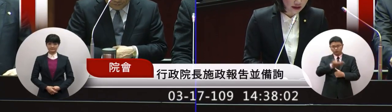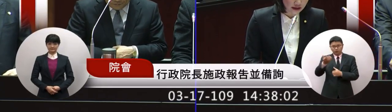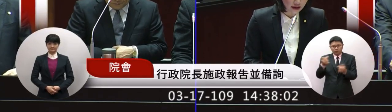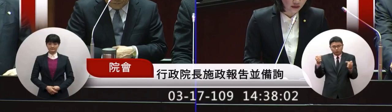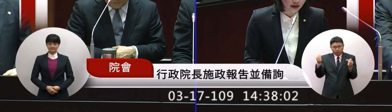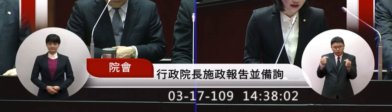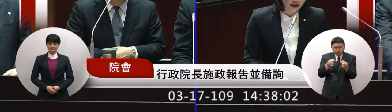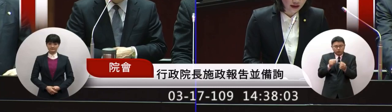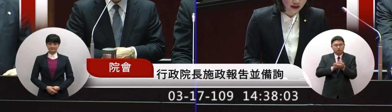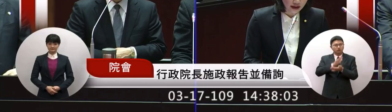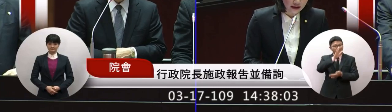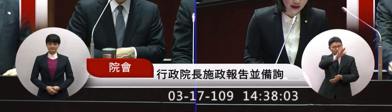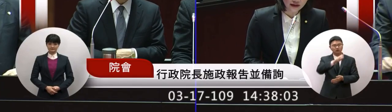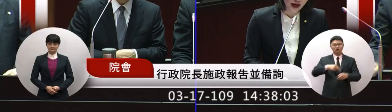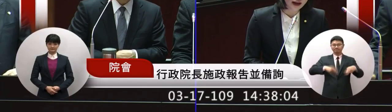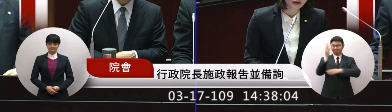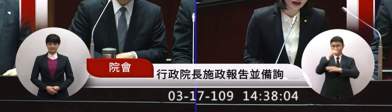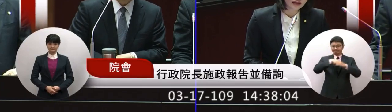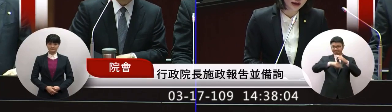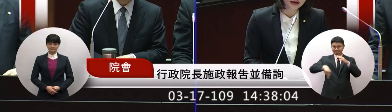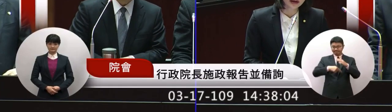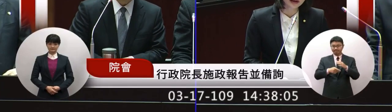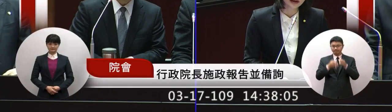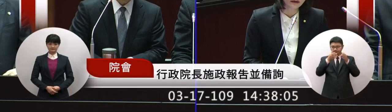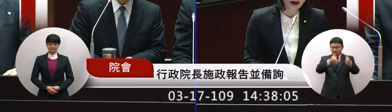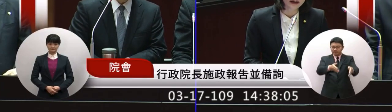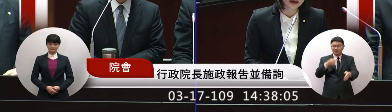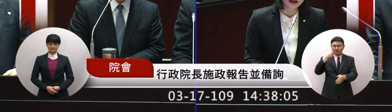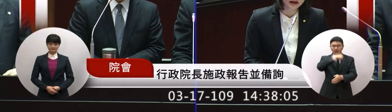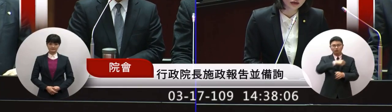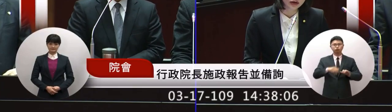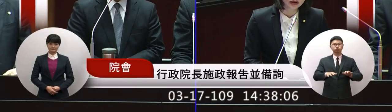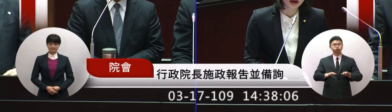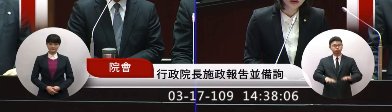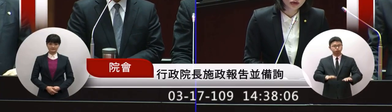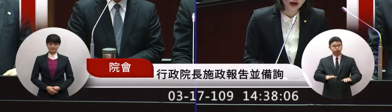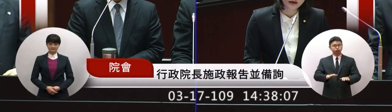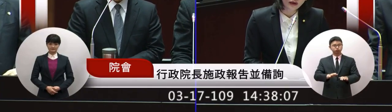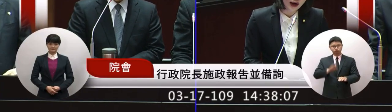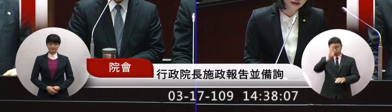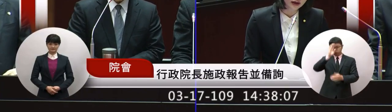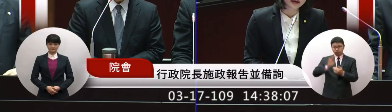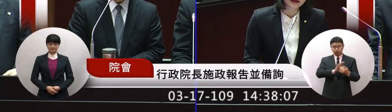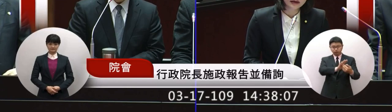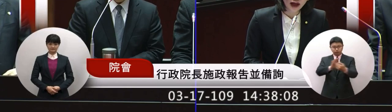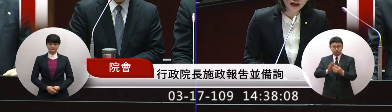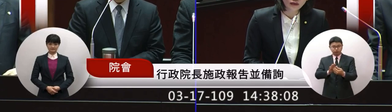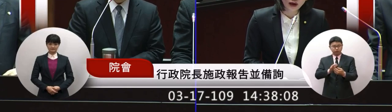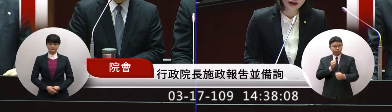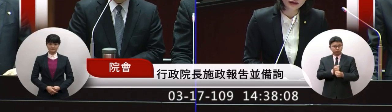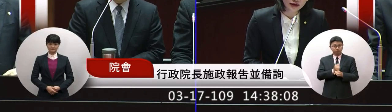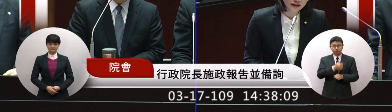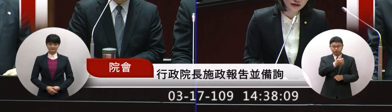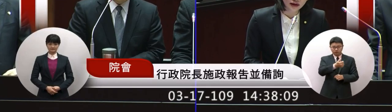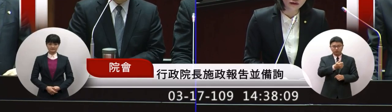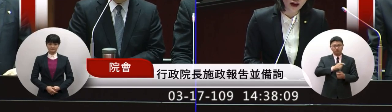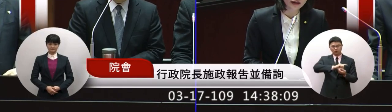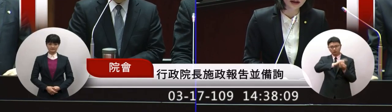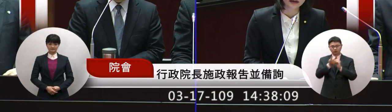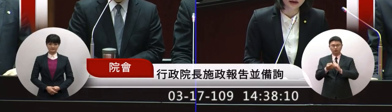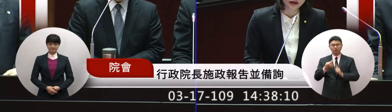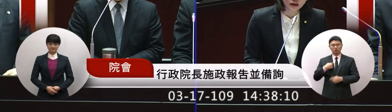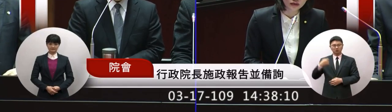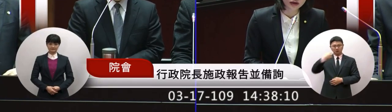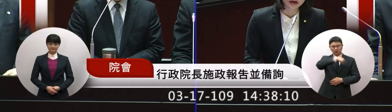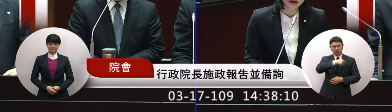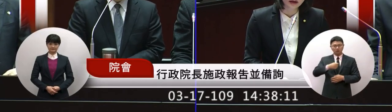们行政院可以将台湾这一次的防疫优势转化成台湾经济发